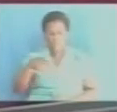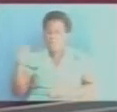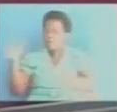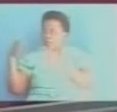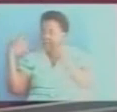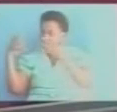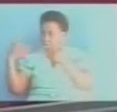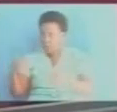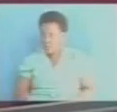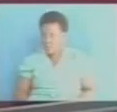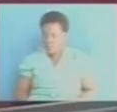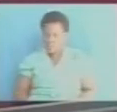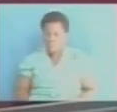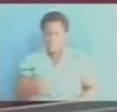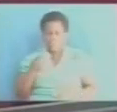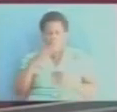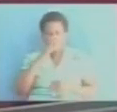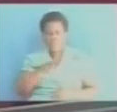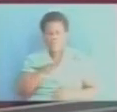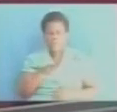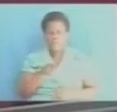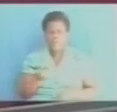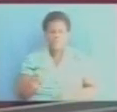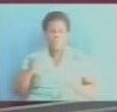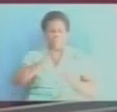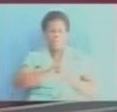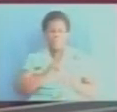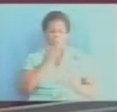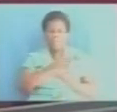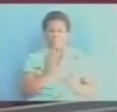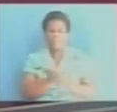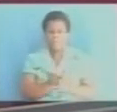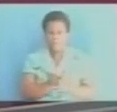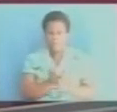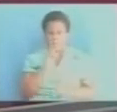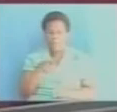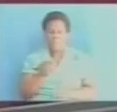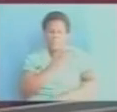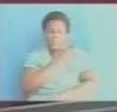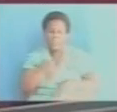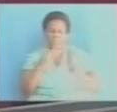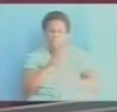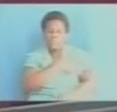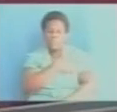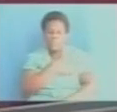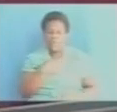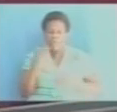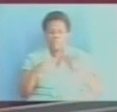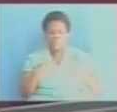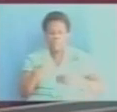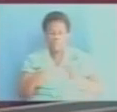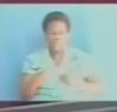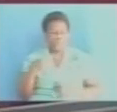kwa Lindi na mtwara niwe kuh Uchi huu wa gesi na